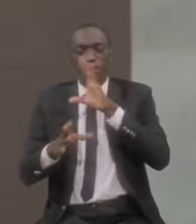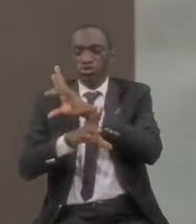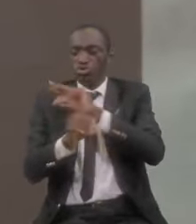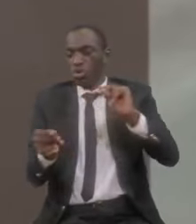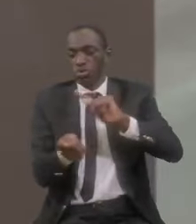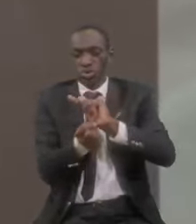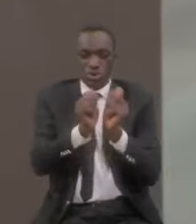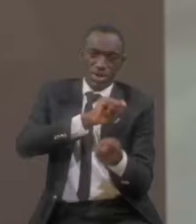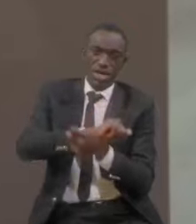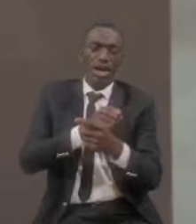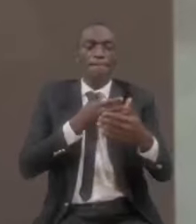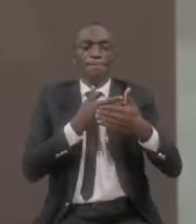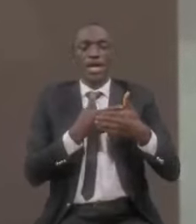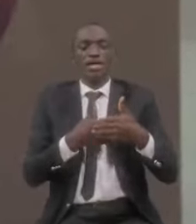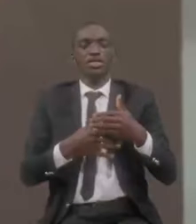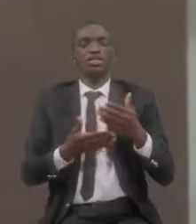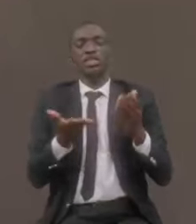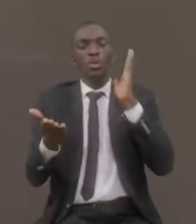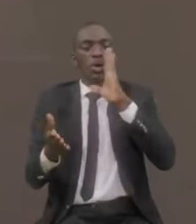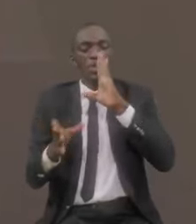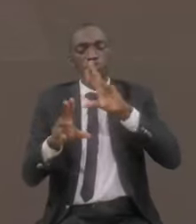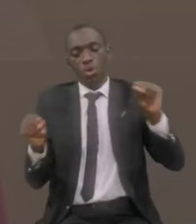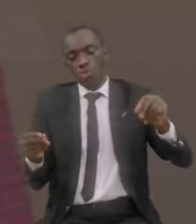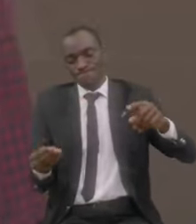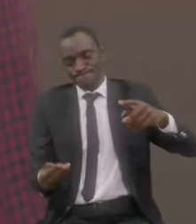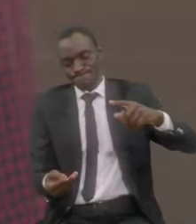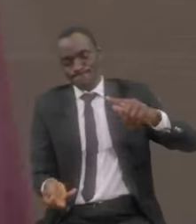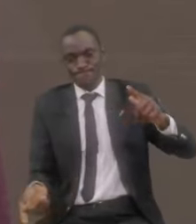arrière. Il n'y aura pas de marche arrière. Comme Ruth.